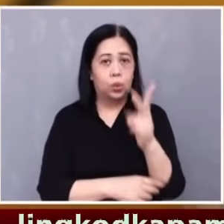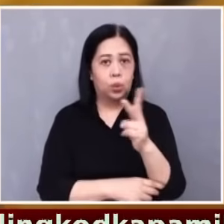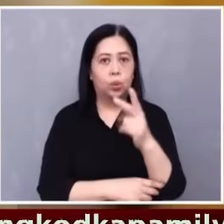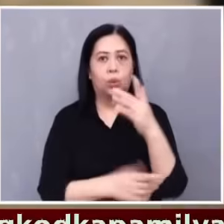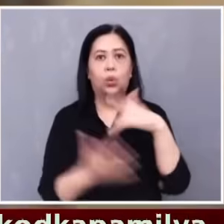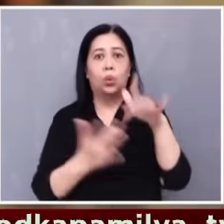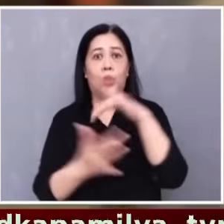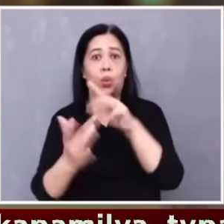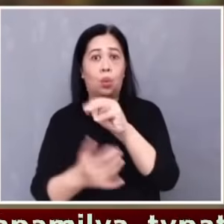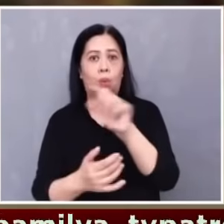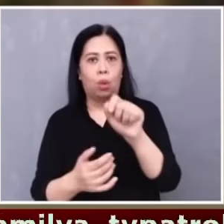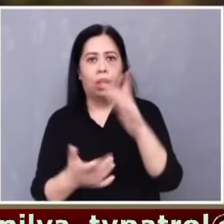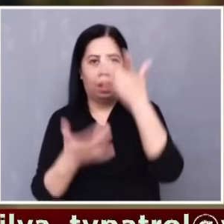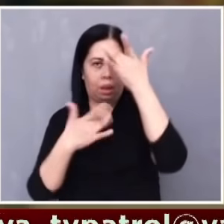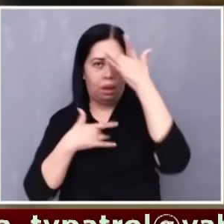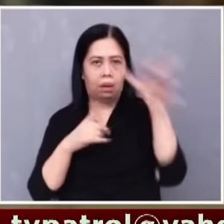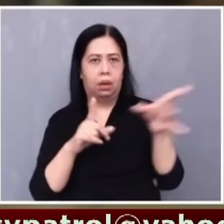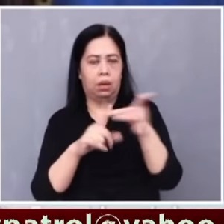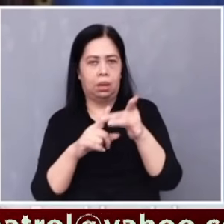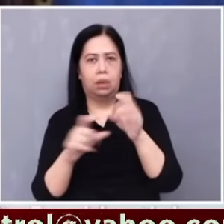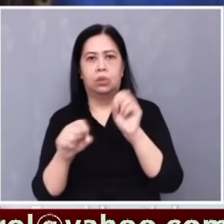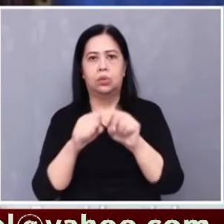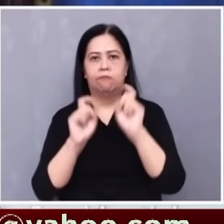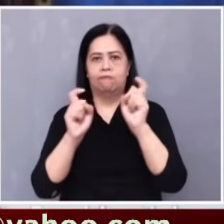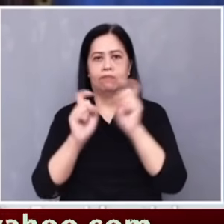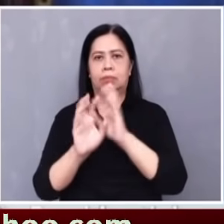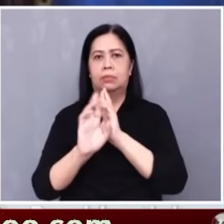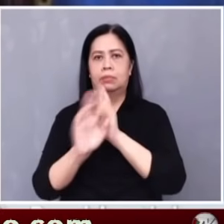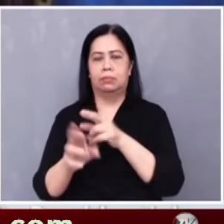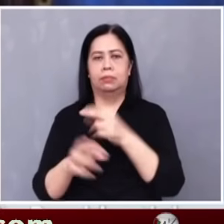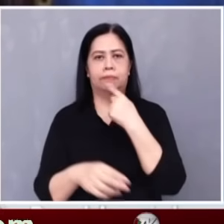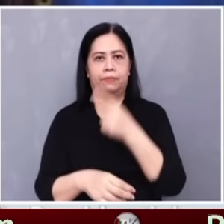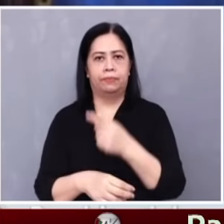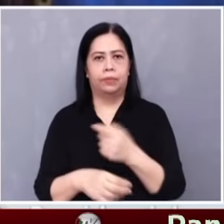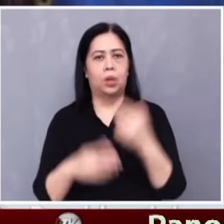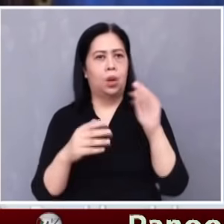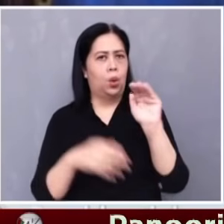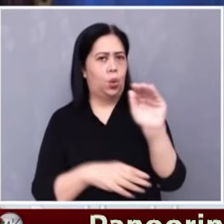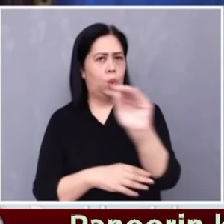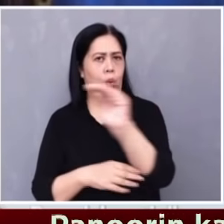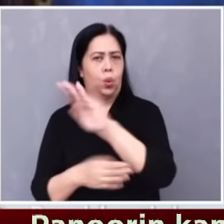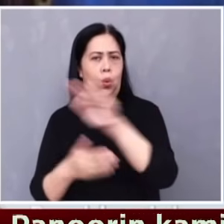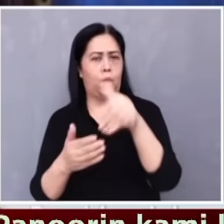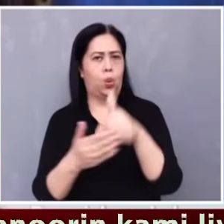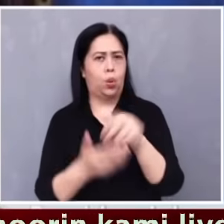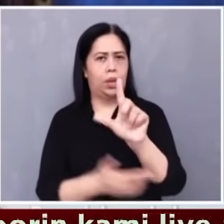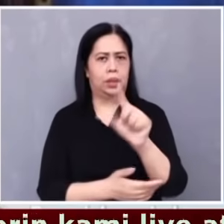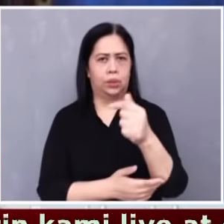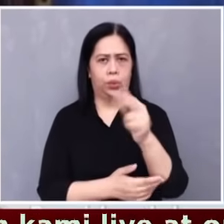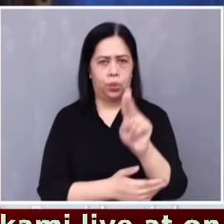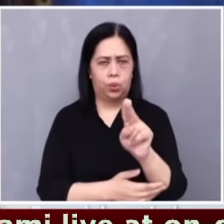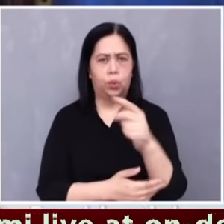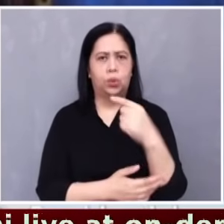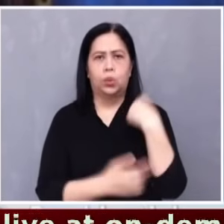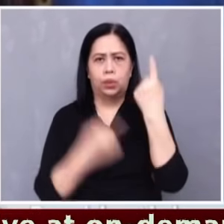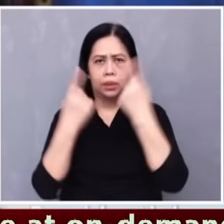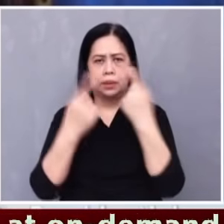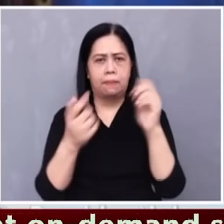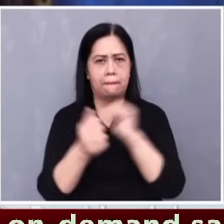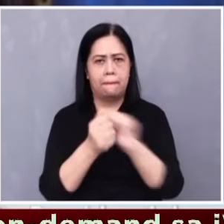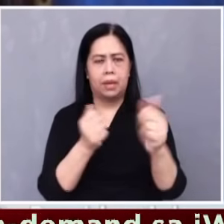magulang. Kaya mabilis ang kanyang direktiba. I am calling all local government units to consider passing